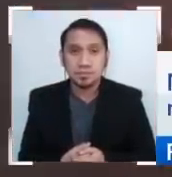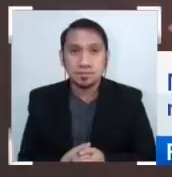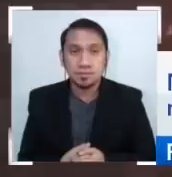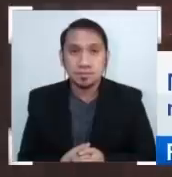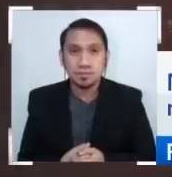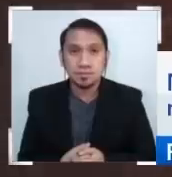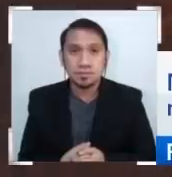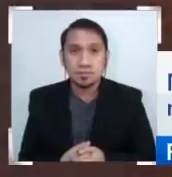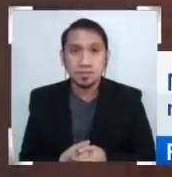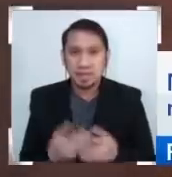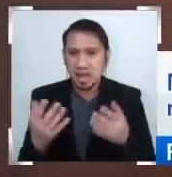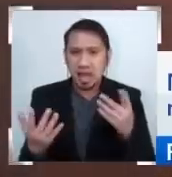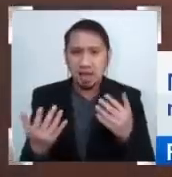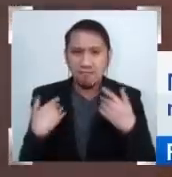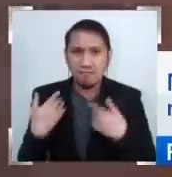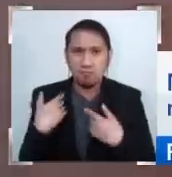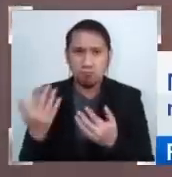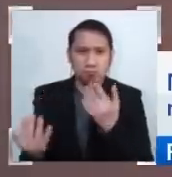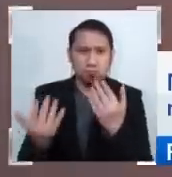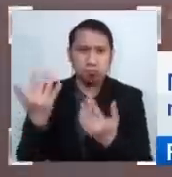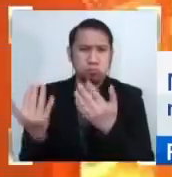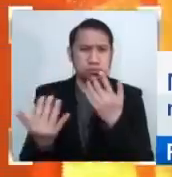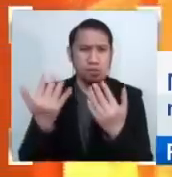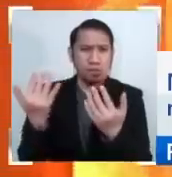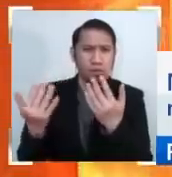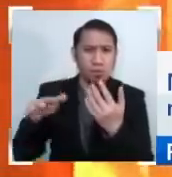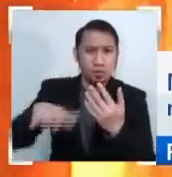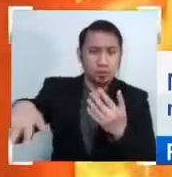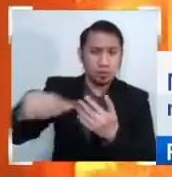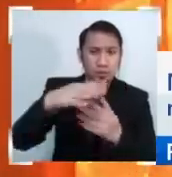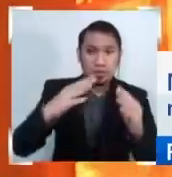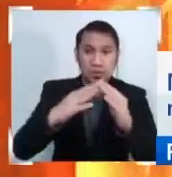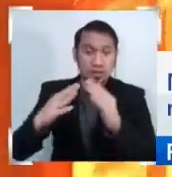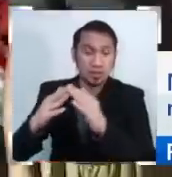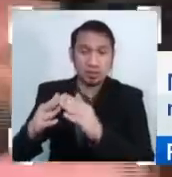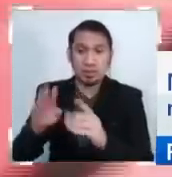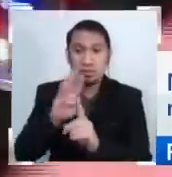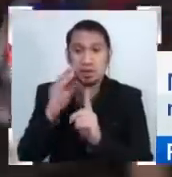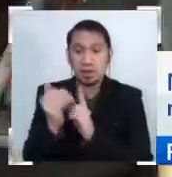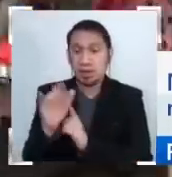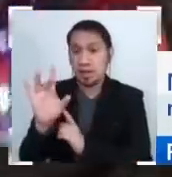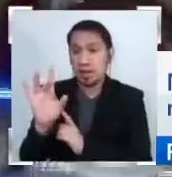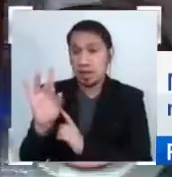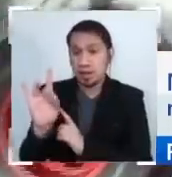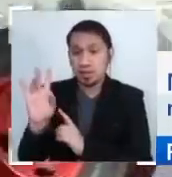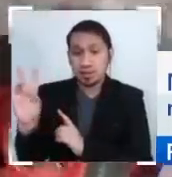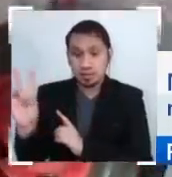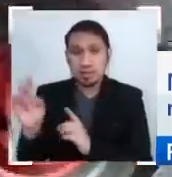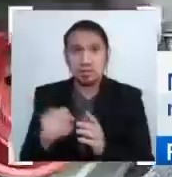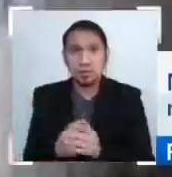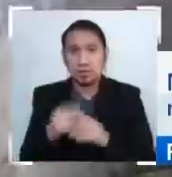Binalot ng makapal na usok at naglalagablab na apoy ang mga bahay sa Barangay 87 sa Pasay City. Sa gulat ng mga